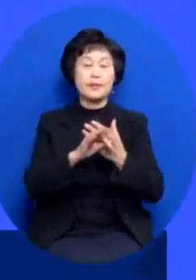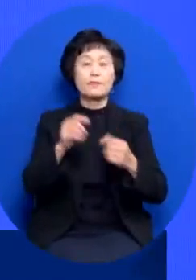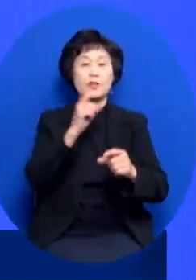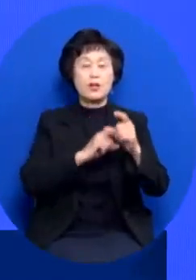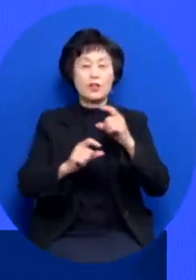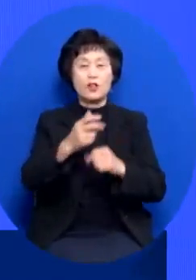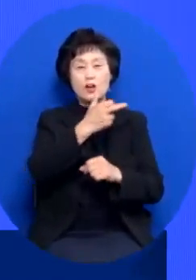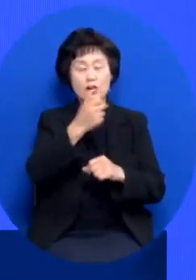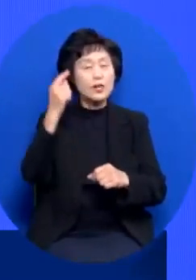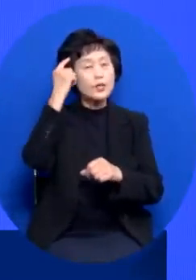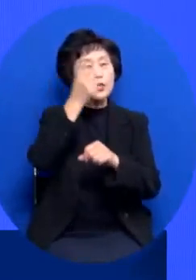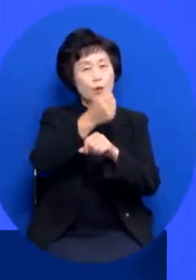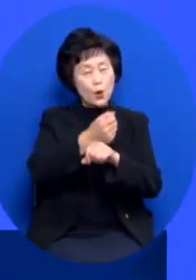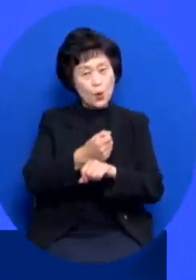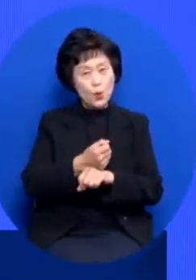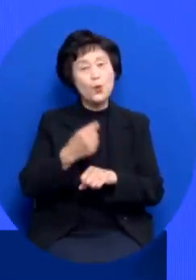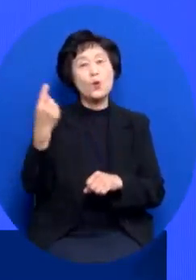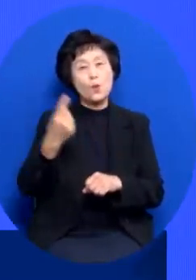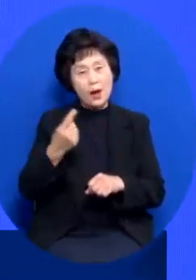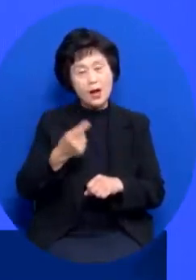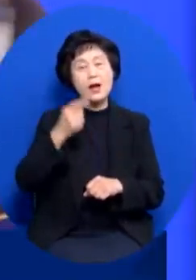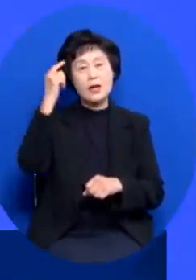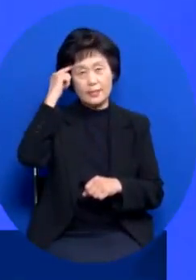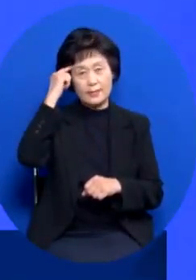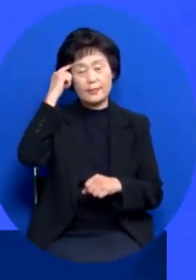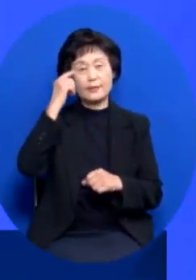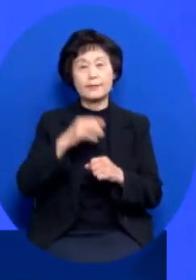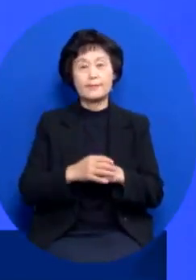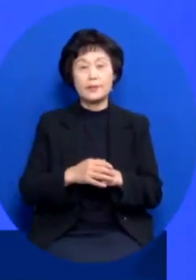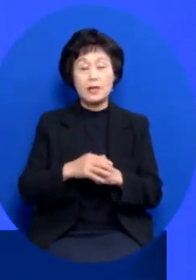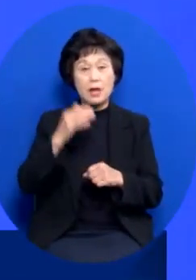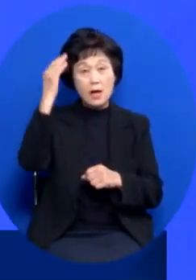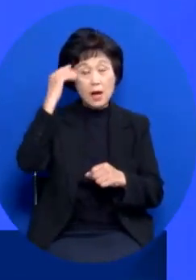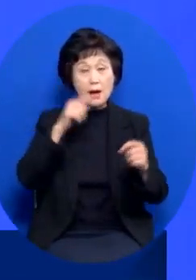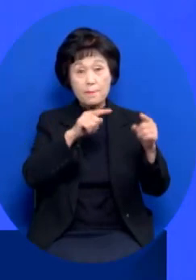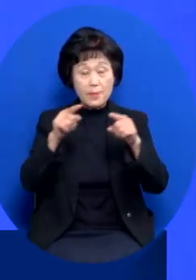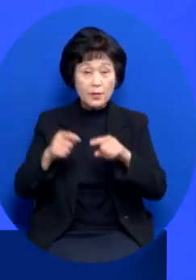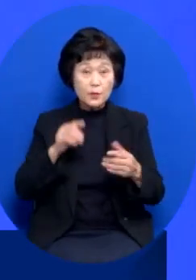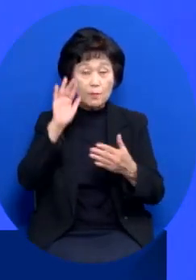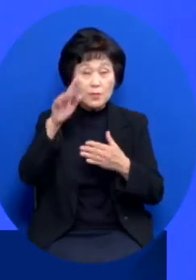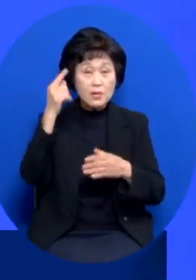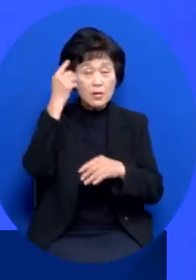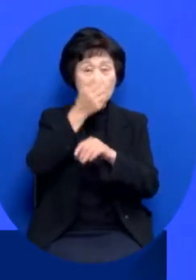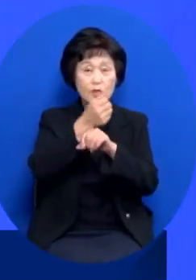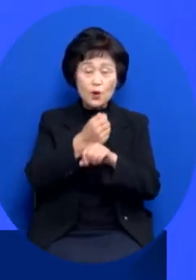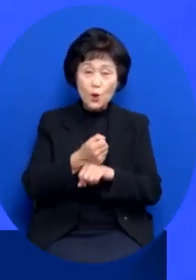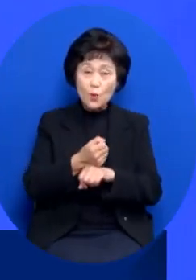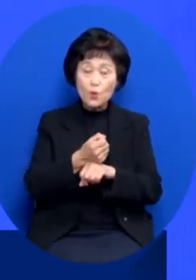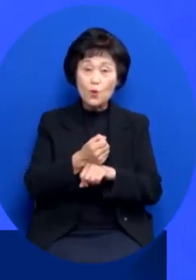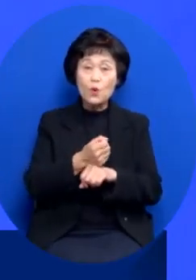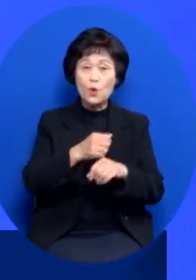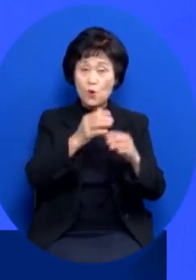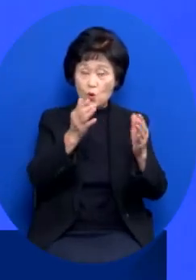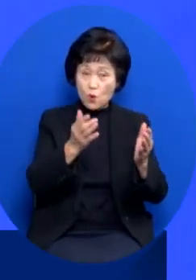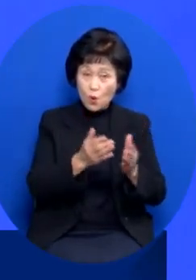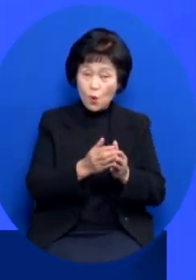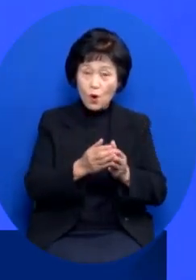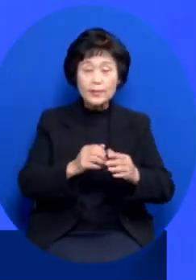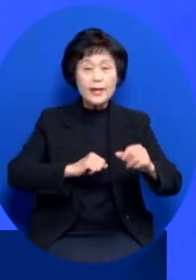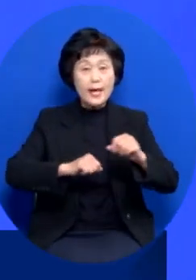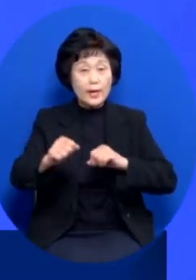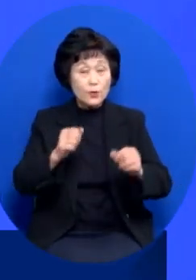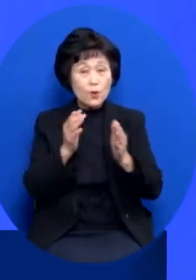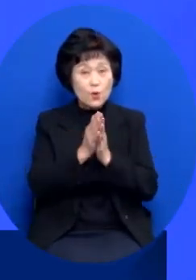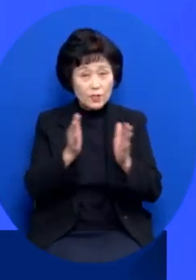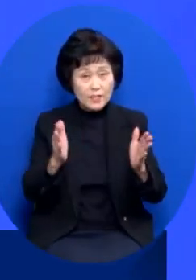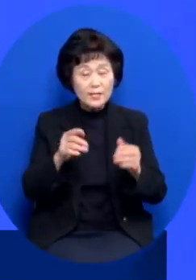연구 성과를 거둘 것이라고 생각합니다. 한반도 미래연구원 출범은 아주 매우